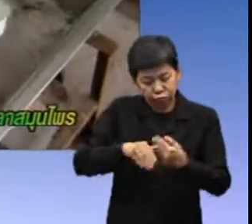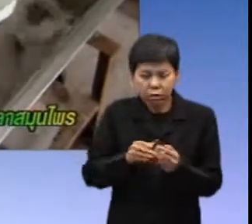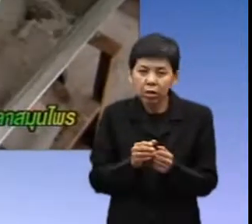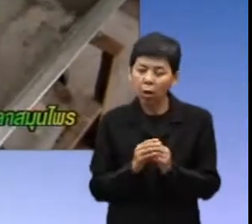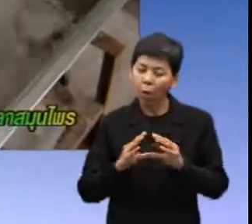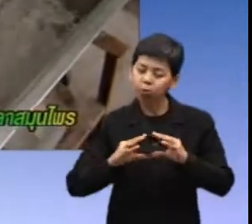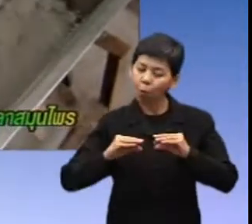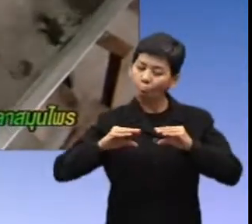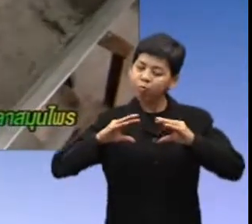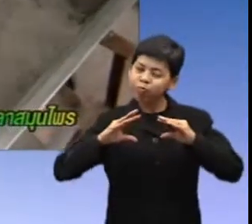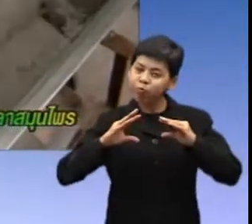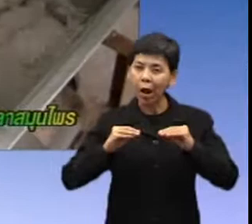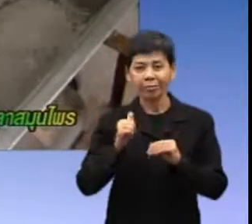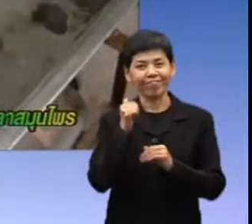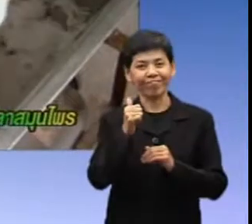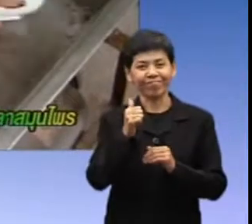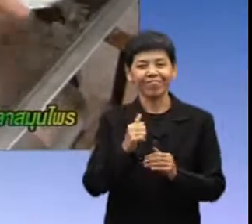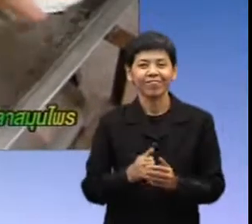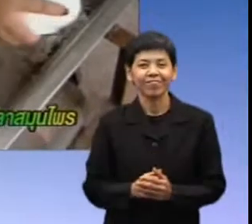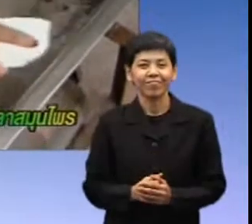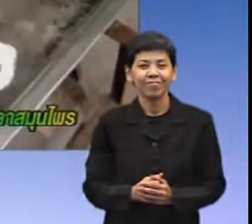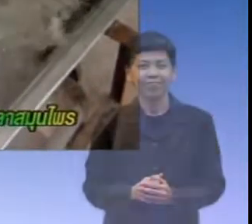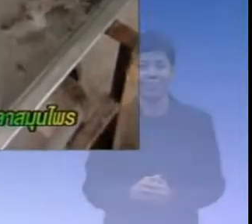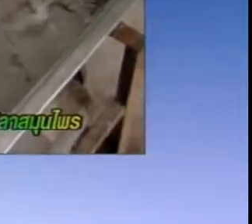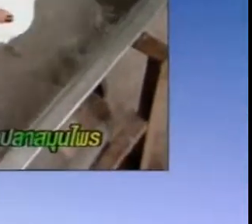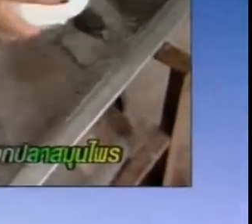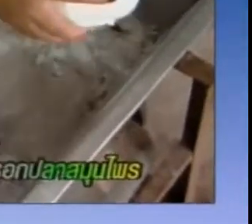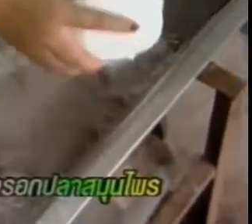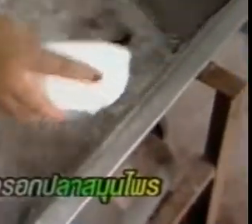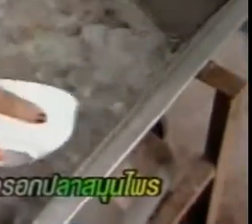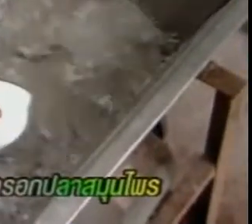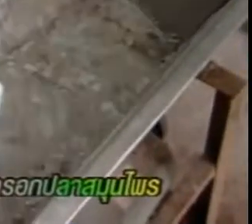พื่อเพิ่มความเหนียวของเนื้อปลาอีกขั้นหนึ่งครับ